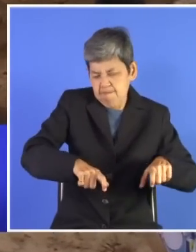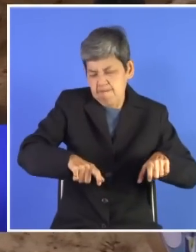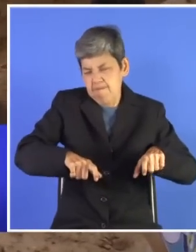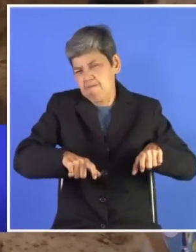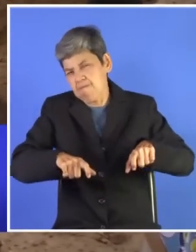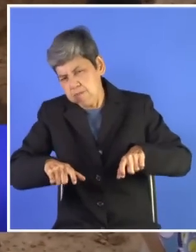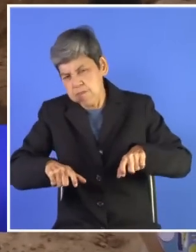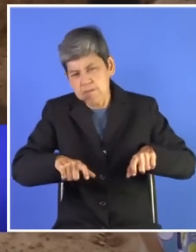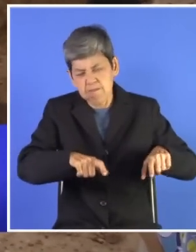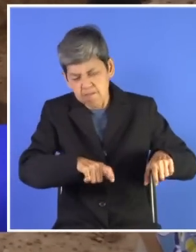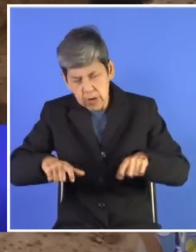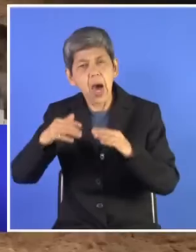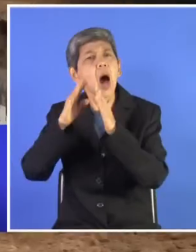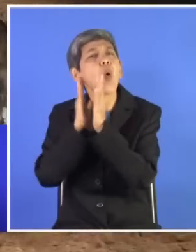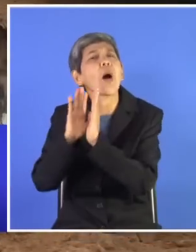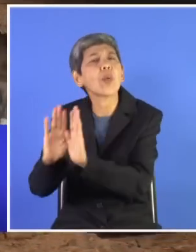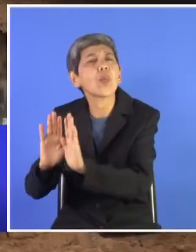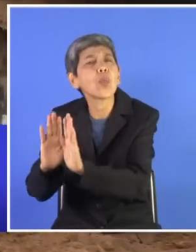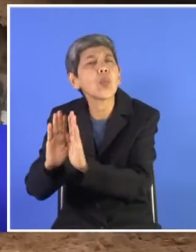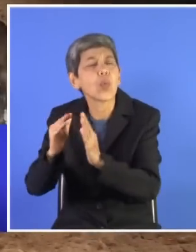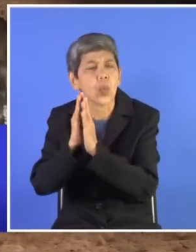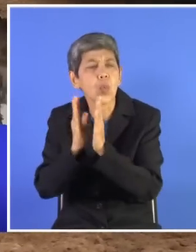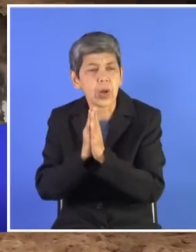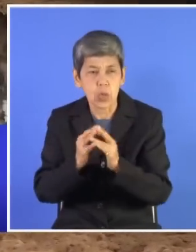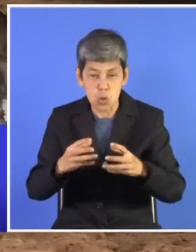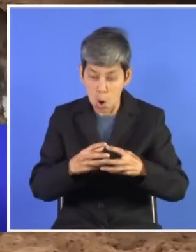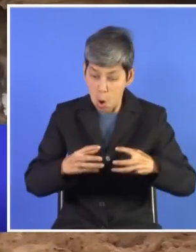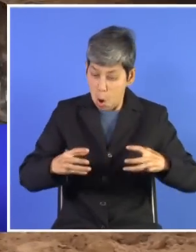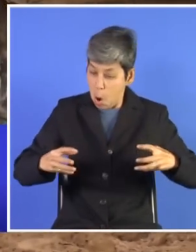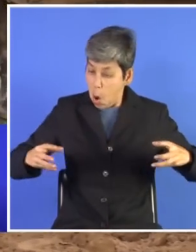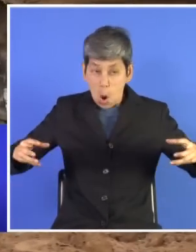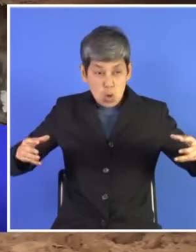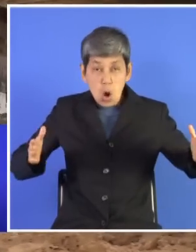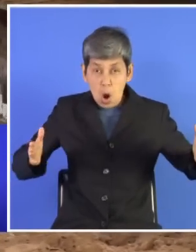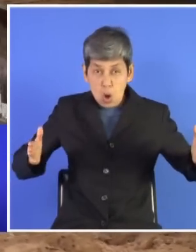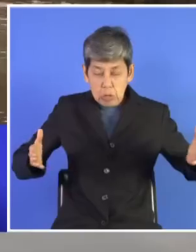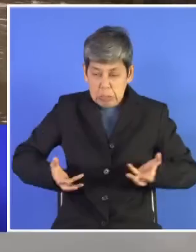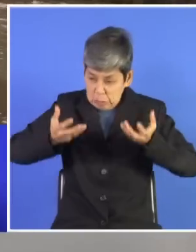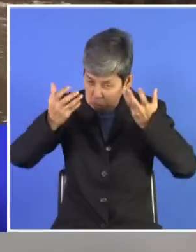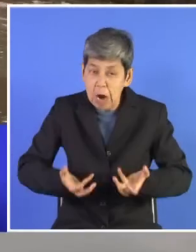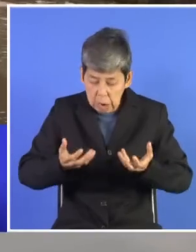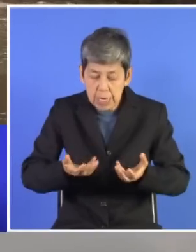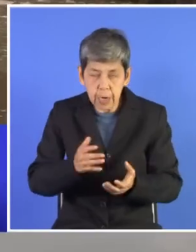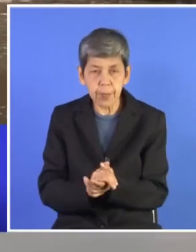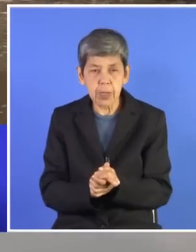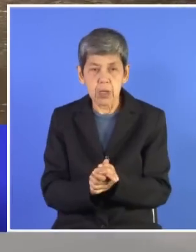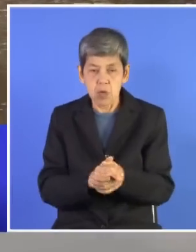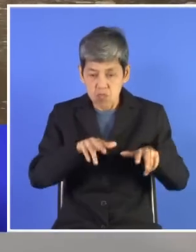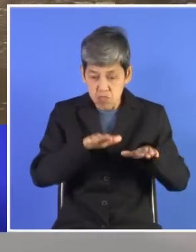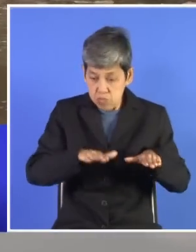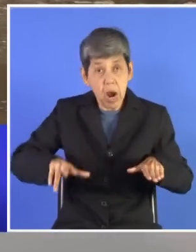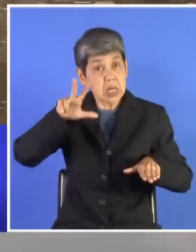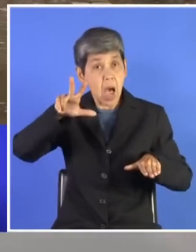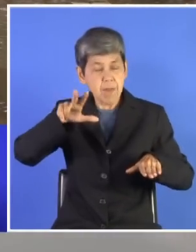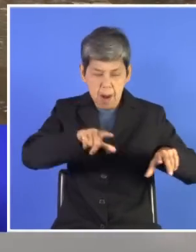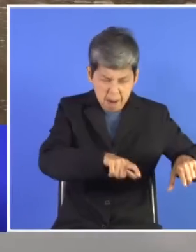น้ำจะนำไปไว้ที่วัดอินทรารามนะครับด้วยความที่ต้นตะเคียนมันใหญ่มากเลยใหญ่แล้วก็ยาวน้ำหนักมันแยะว่าอย่างนั้นใช้แบ็คโฮถึง3คันมา